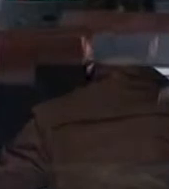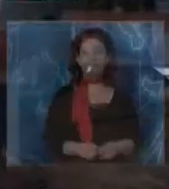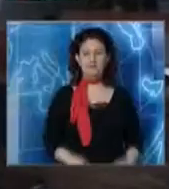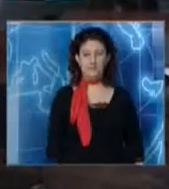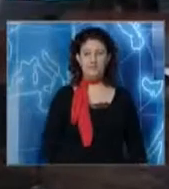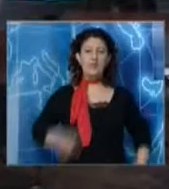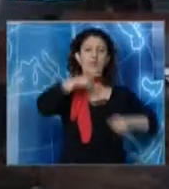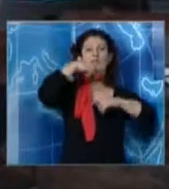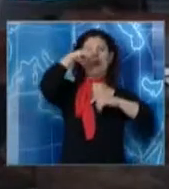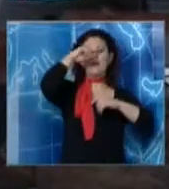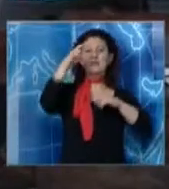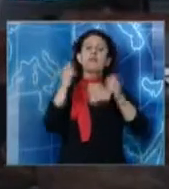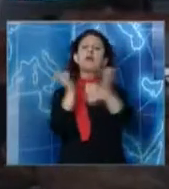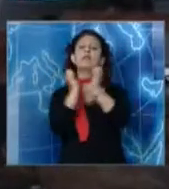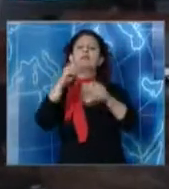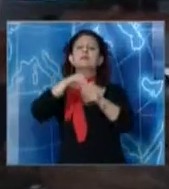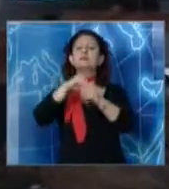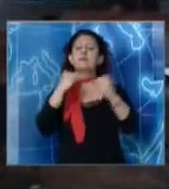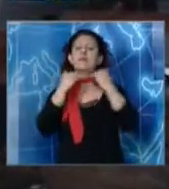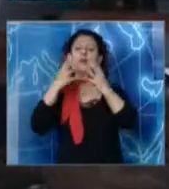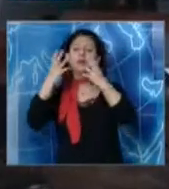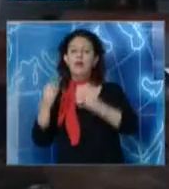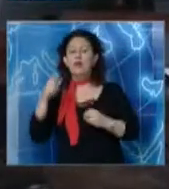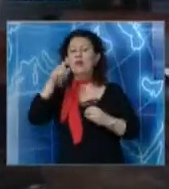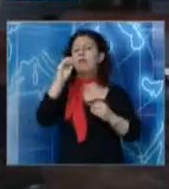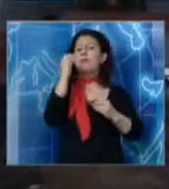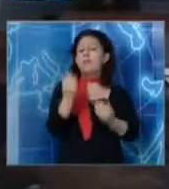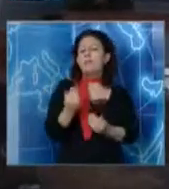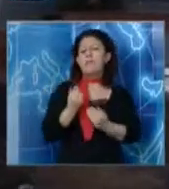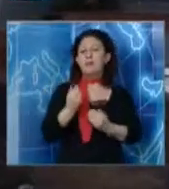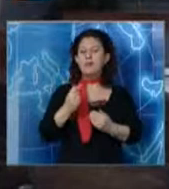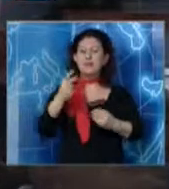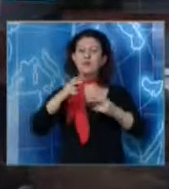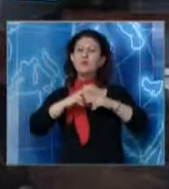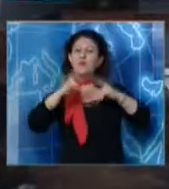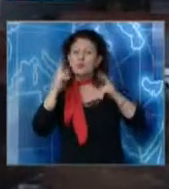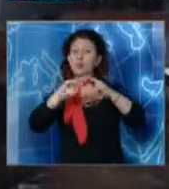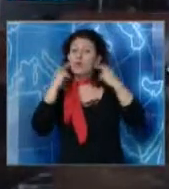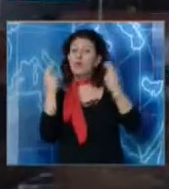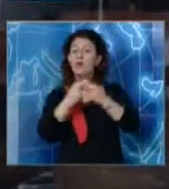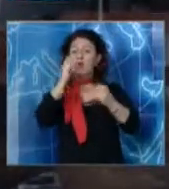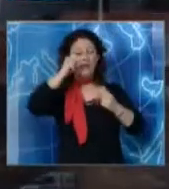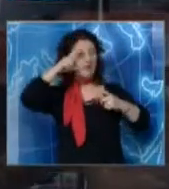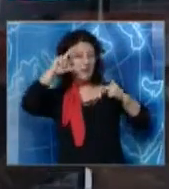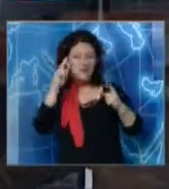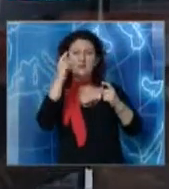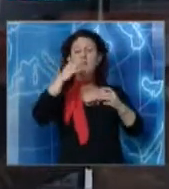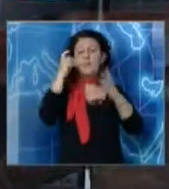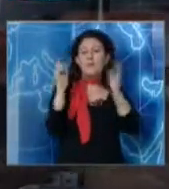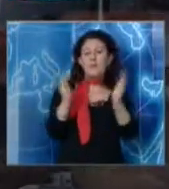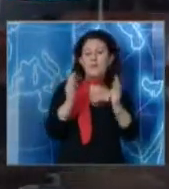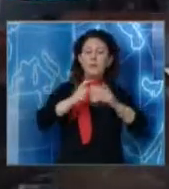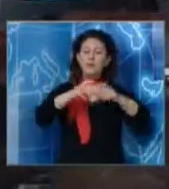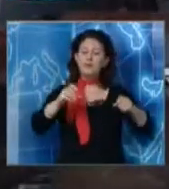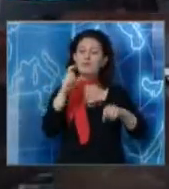ikamet eden Doğan ailesinin minik yavruları İrem Doğan, gözlerini dünyaya açar açmaz minik bedeninin baş